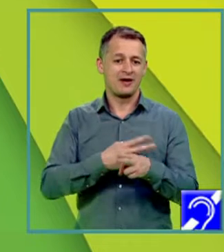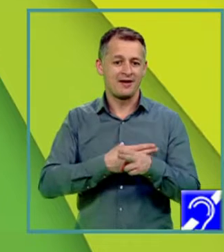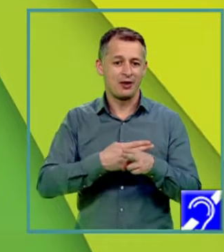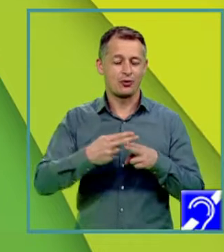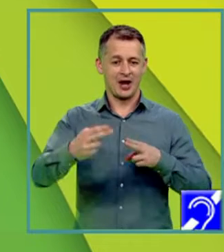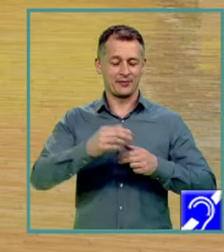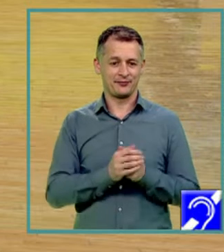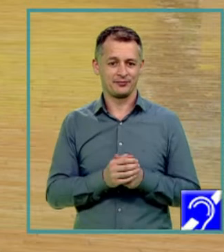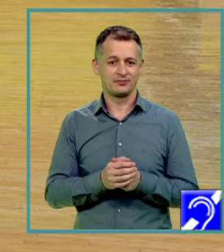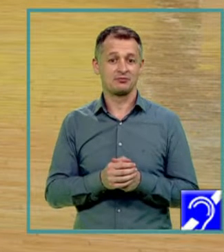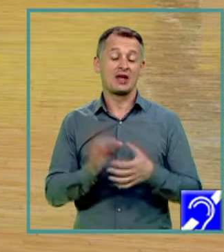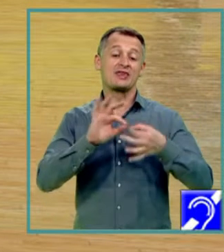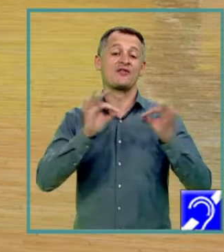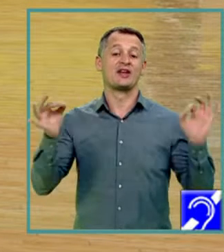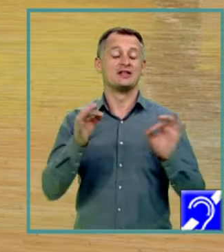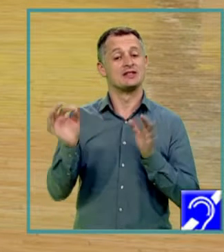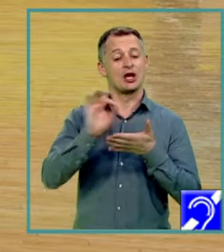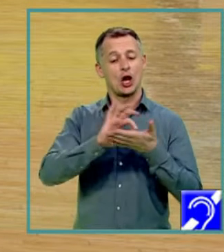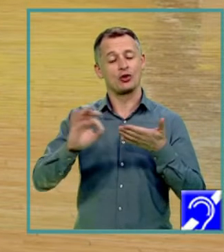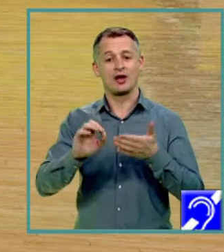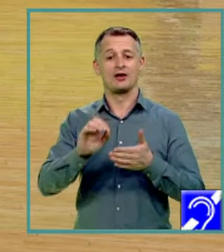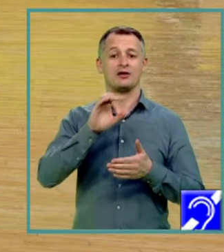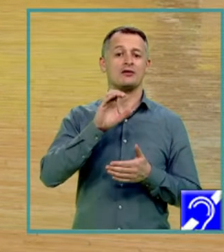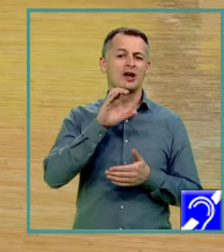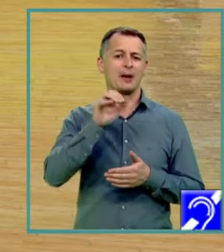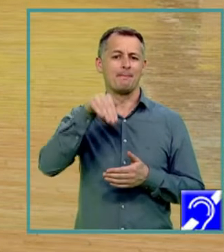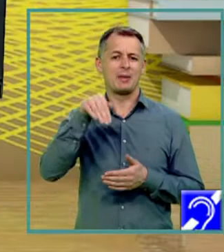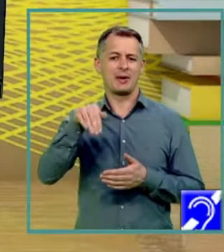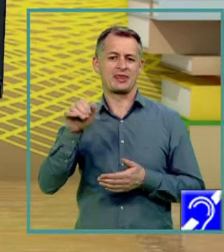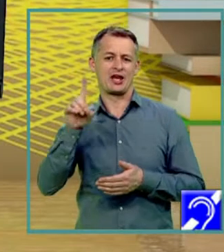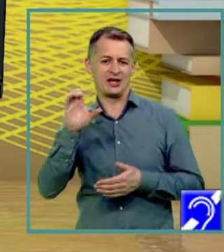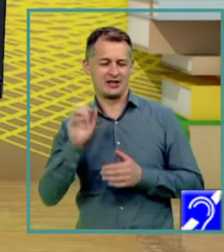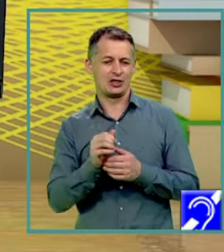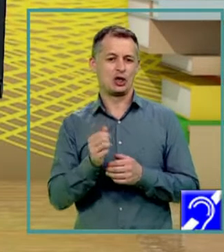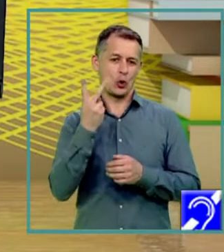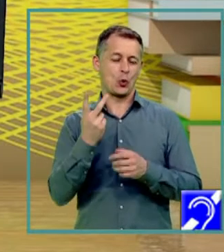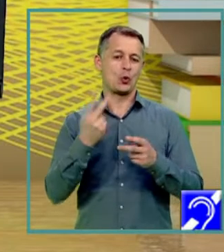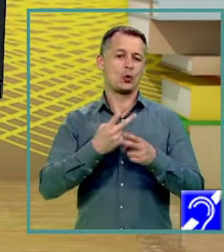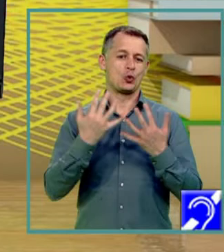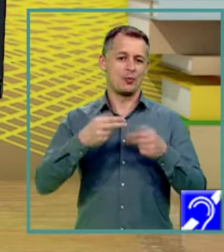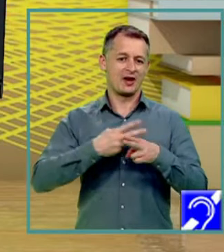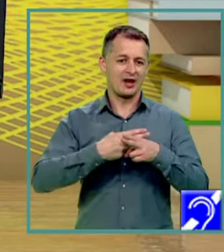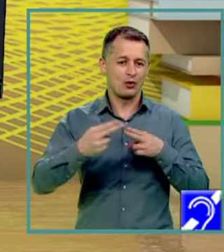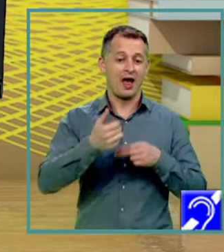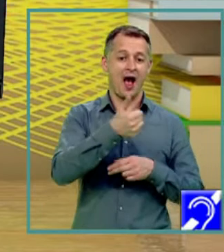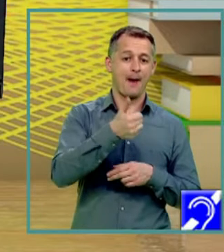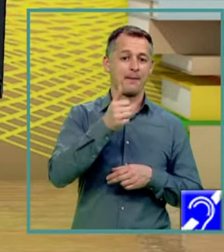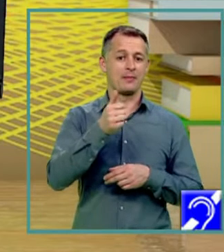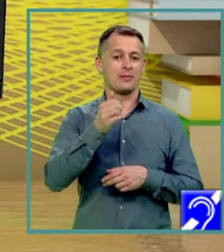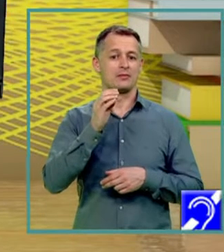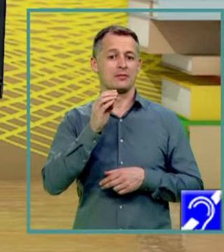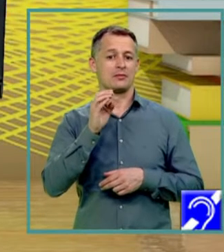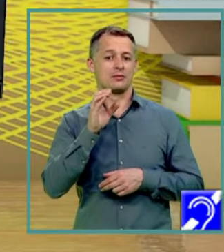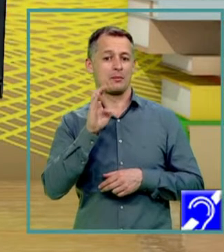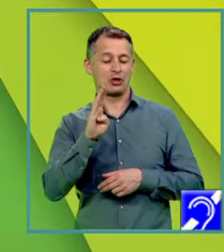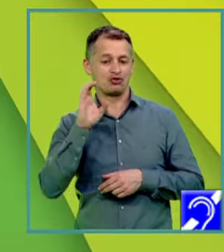definiție vom nota cu ce m m d c a două numere naturale a și b un număr de care are